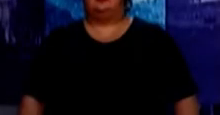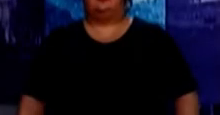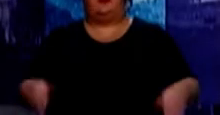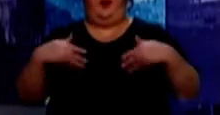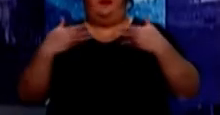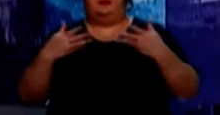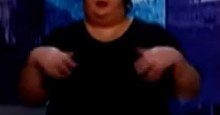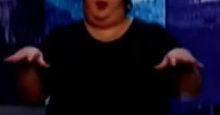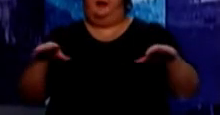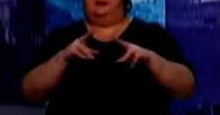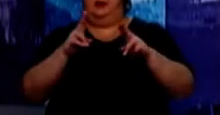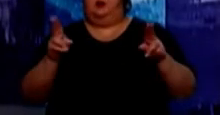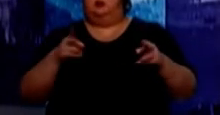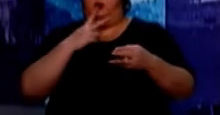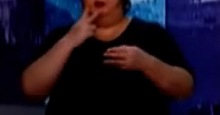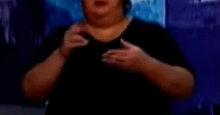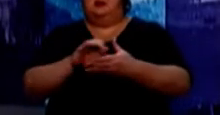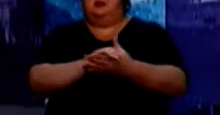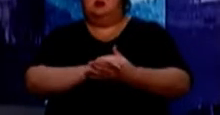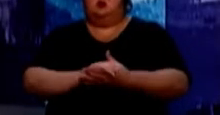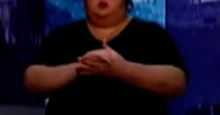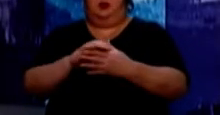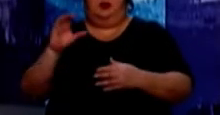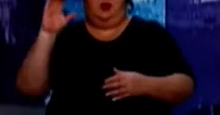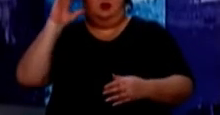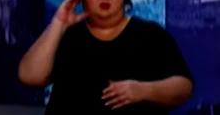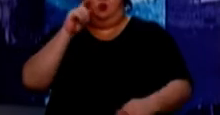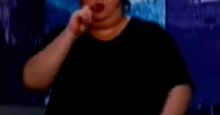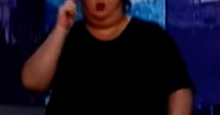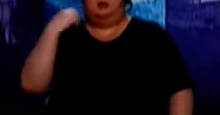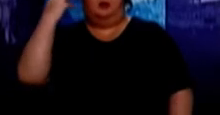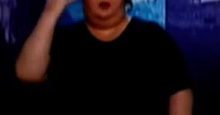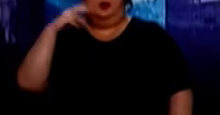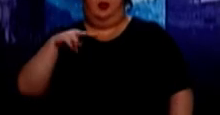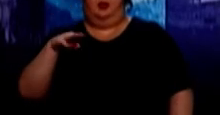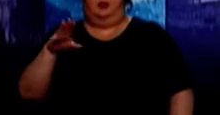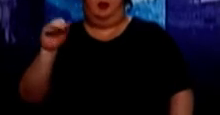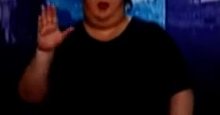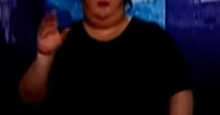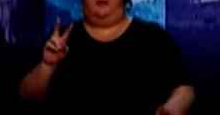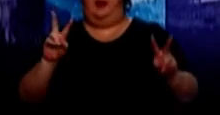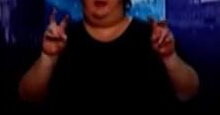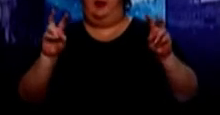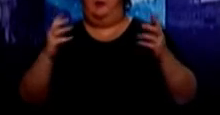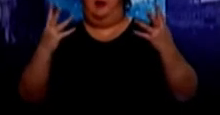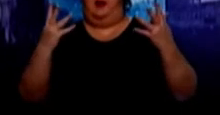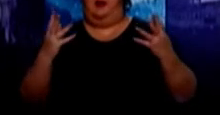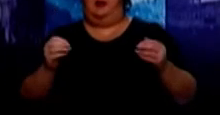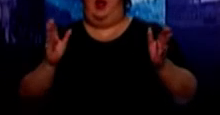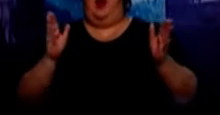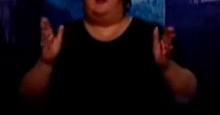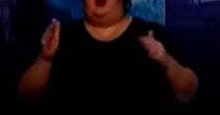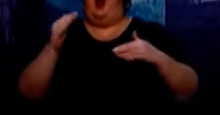Вітаю всіх, хто дивиться Суспільне і слухає Українське радіо «Алтава». Тема дня в ефірі. В рамках другого етапу екопроекту «Толока» в